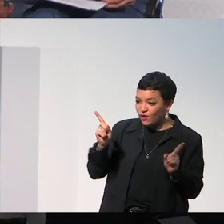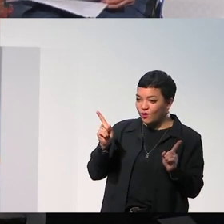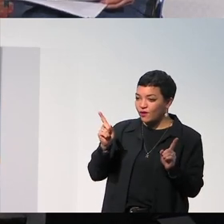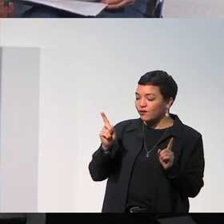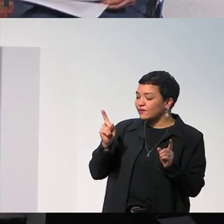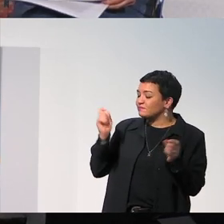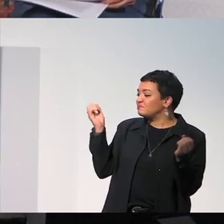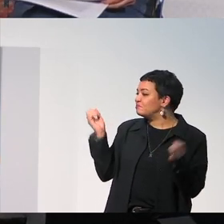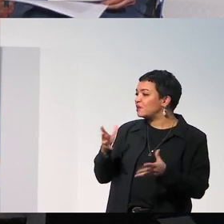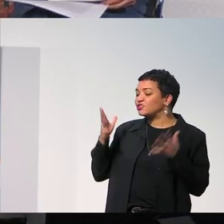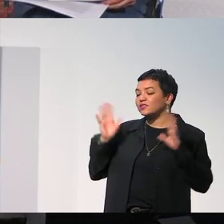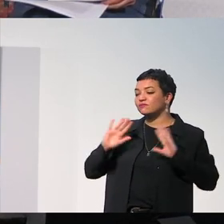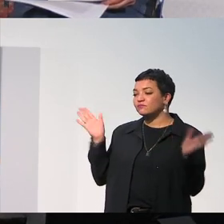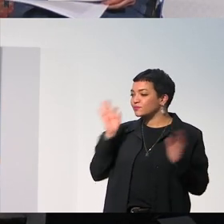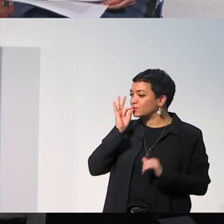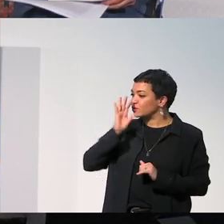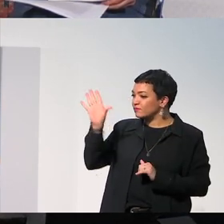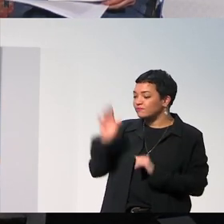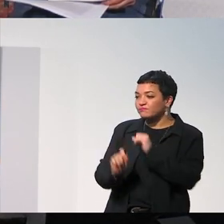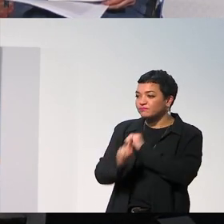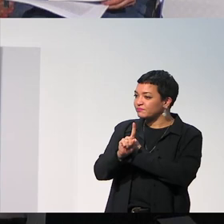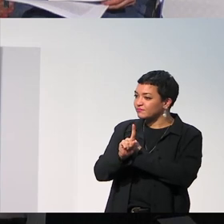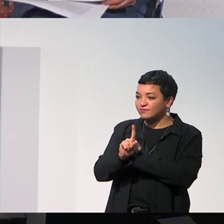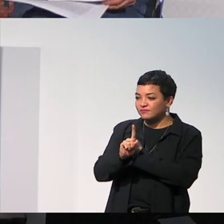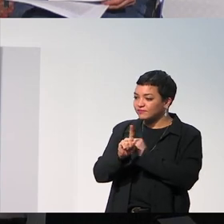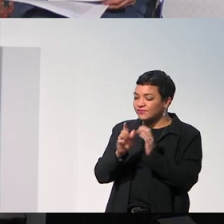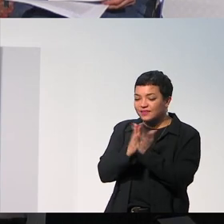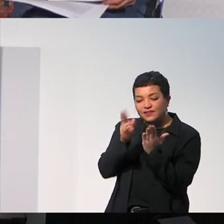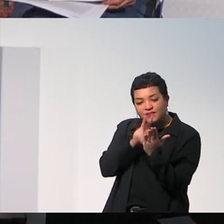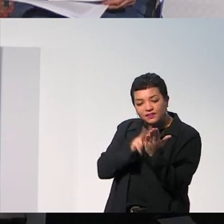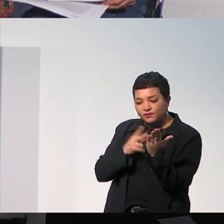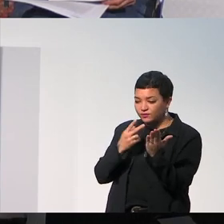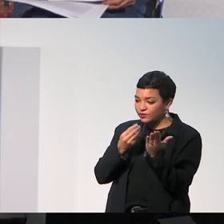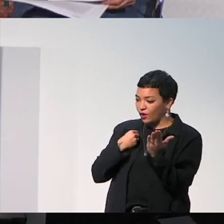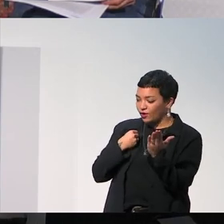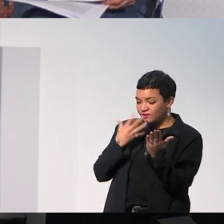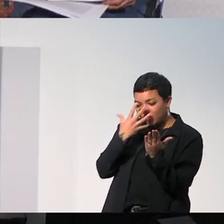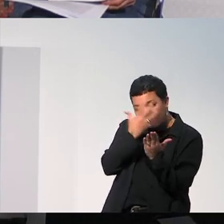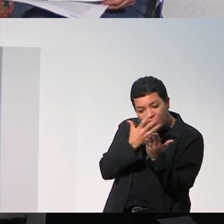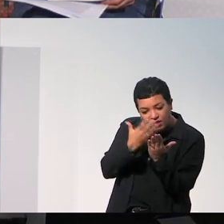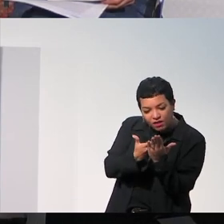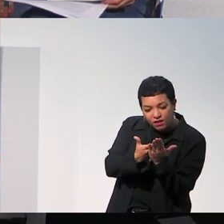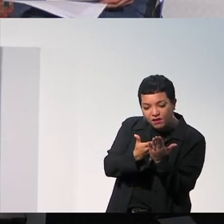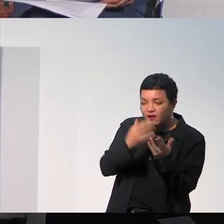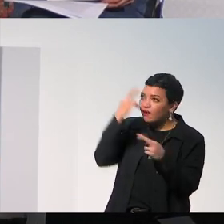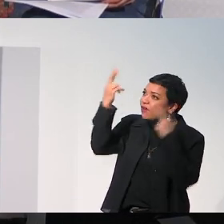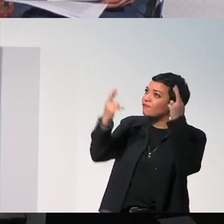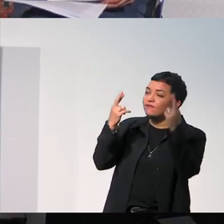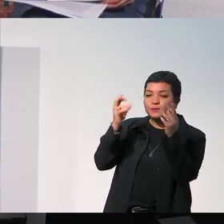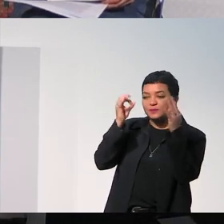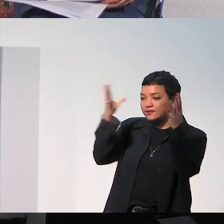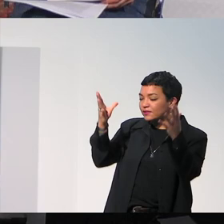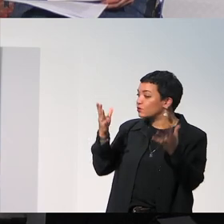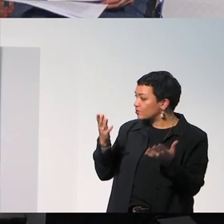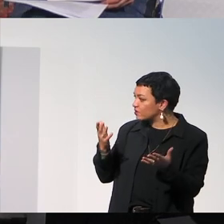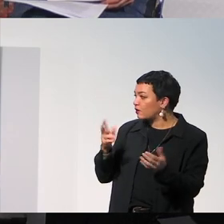atypique. Ça nous a amené dans un univers qui était vraiment onirique. Eh bien, ça, c'est